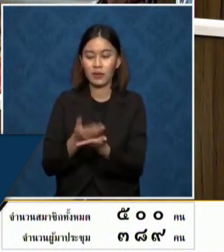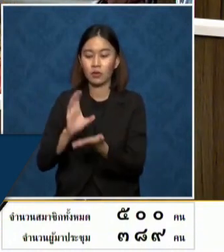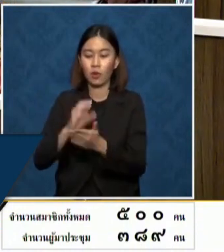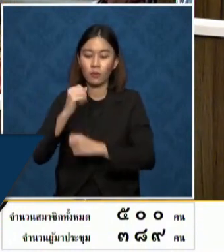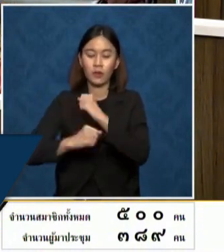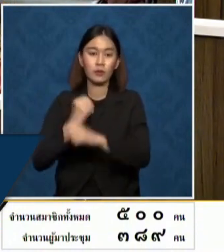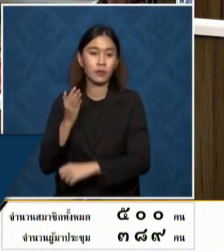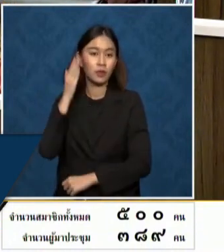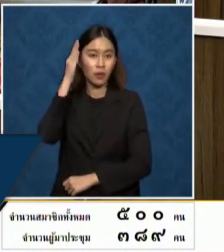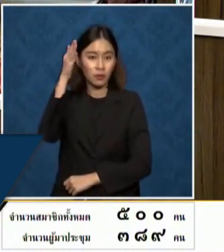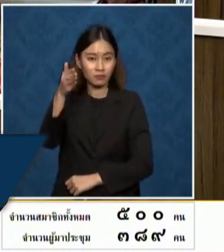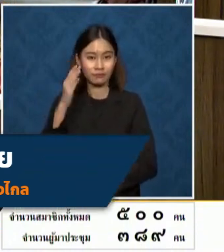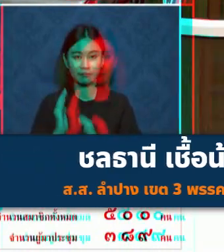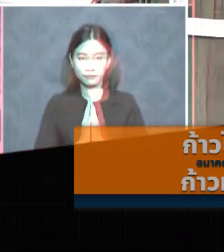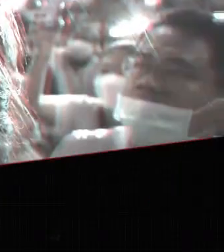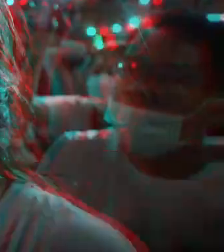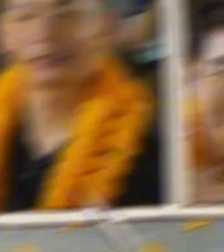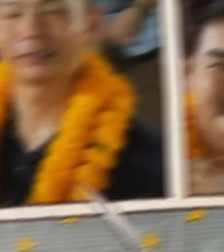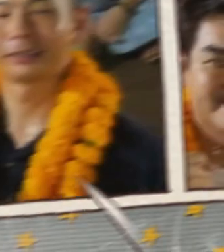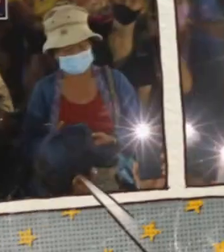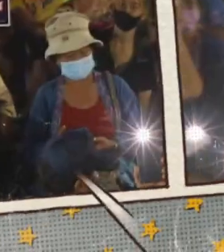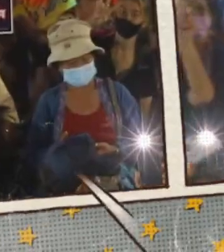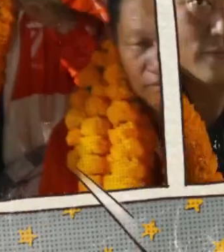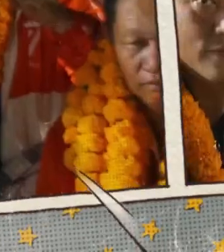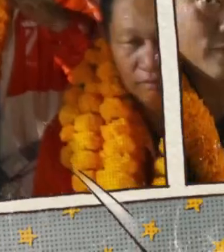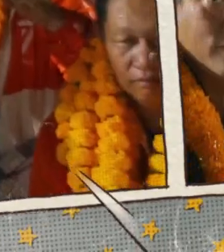ปีต่อไปครับขอบคุณครับท่านประธาน